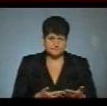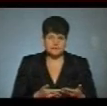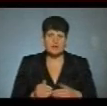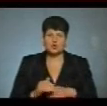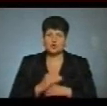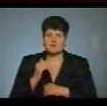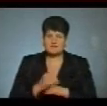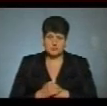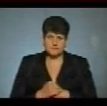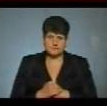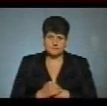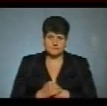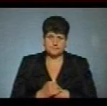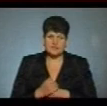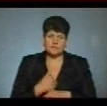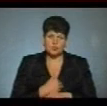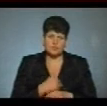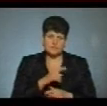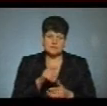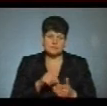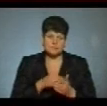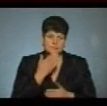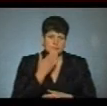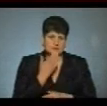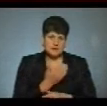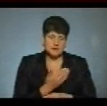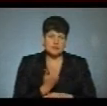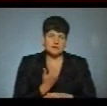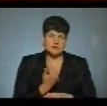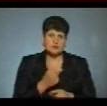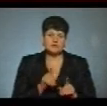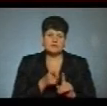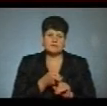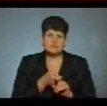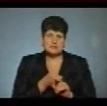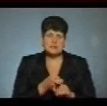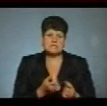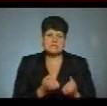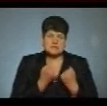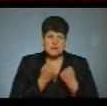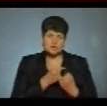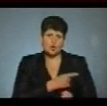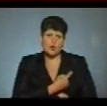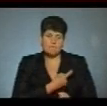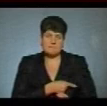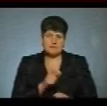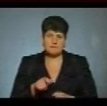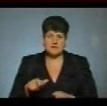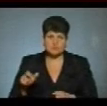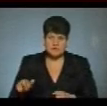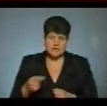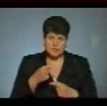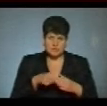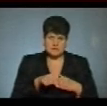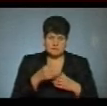вечір. Я би хотів задати запитання стосовно захисту власного медперсоналу. Відомо, цими